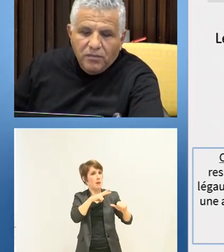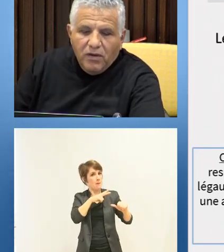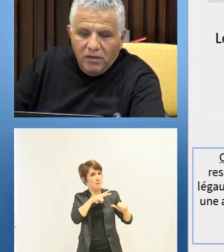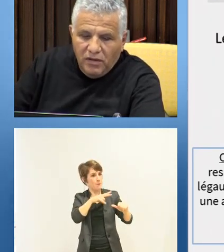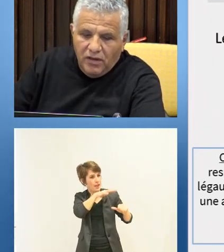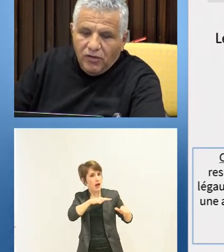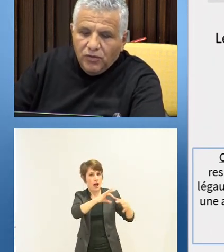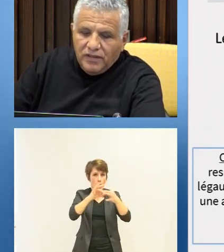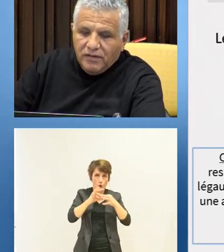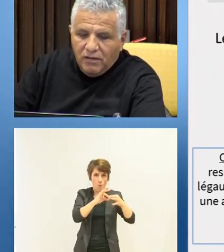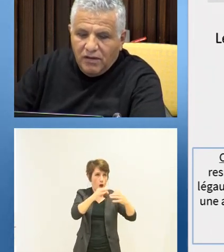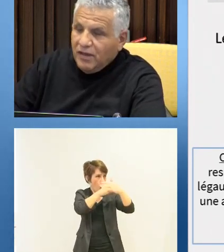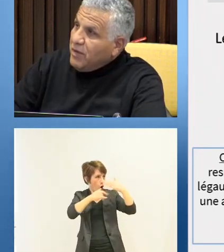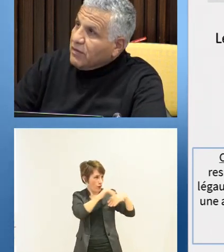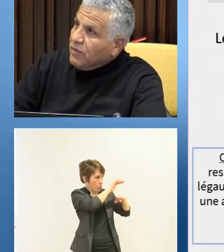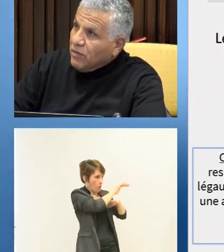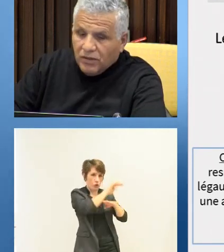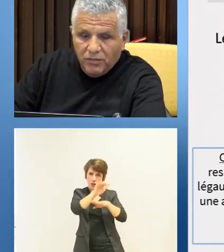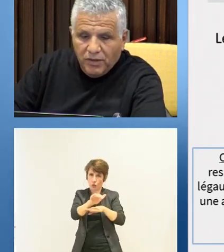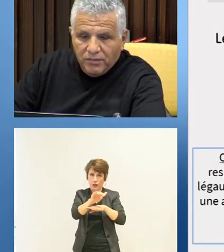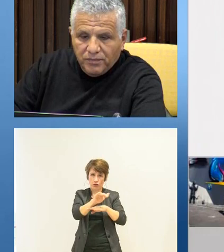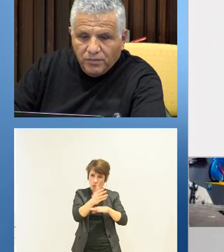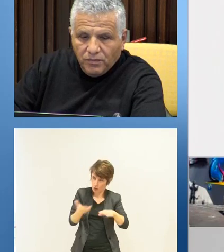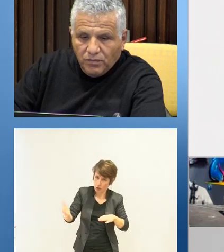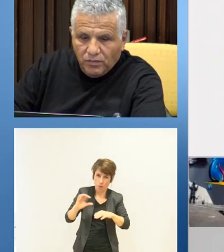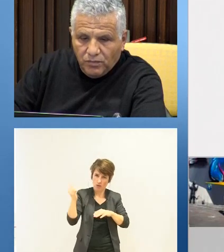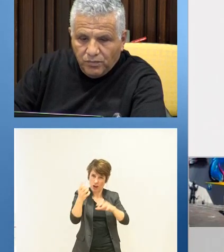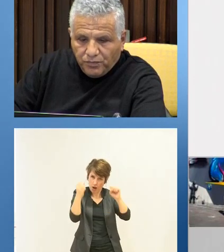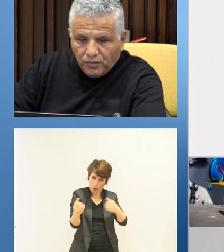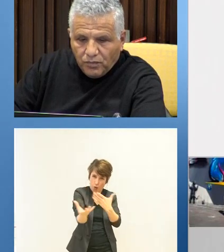l'environnement et en nourrissant la liberté de contribuer